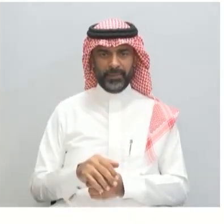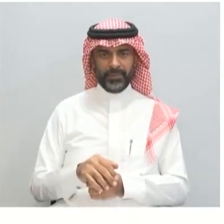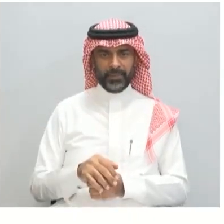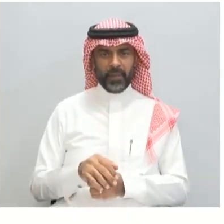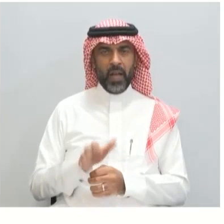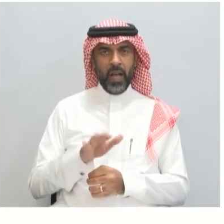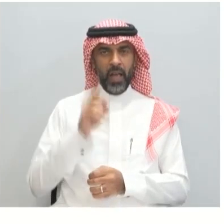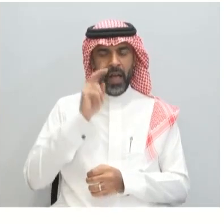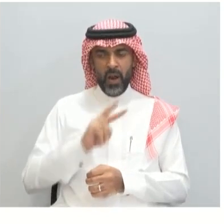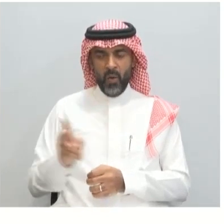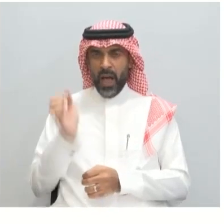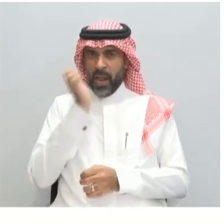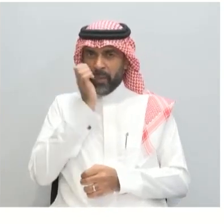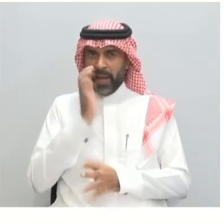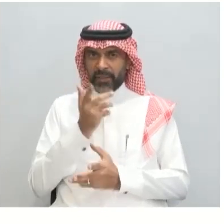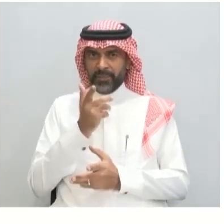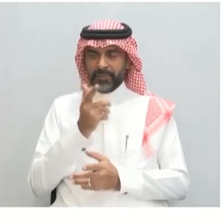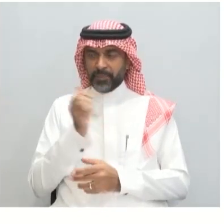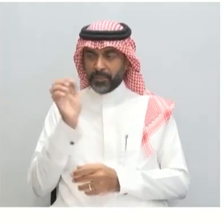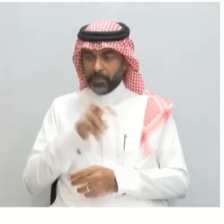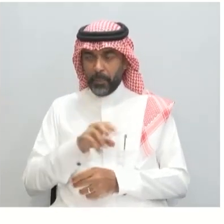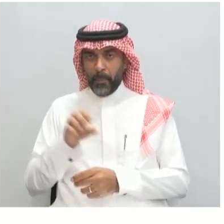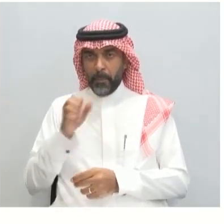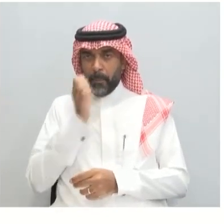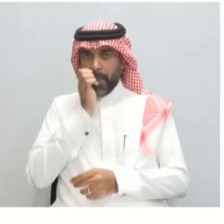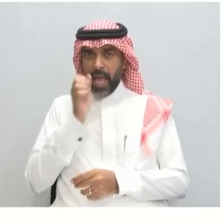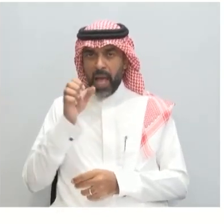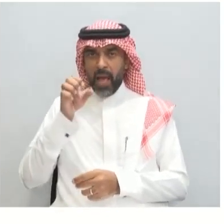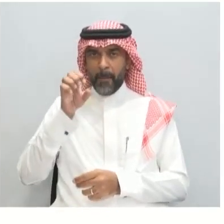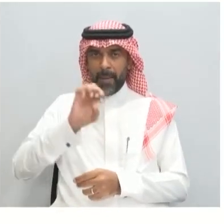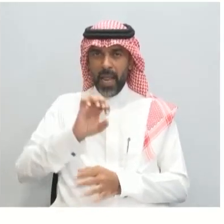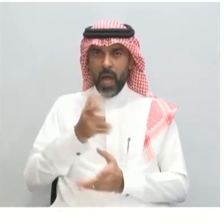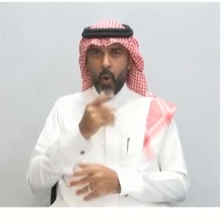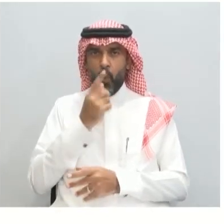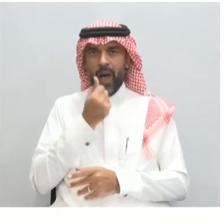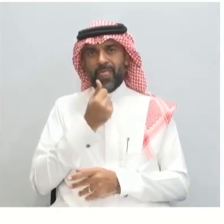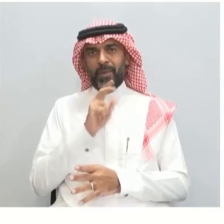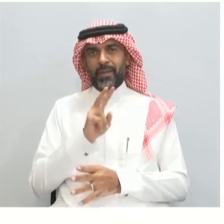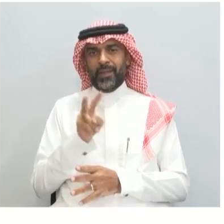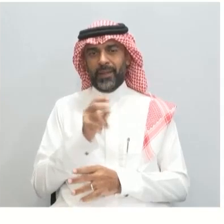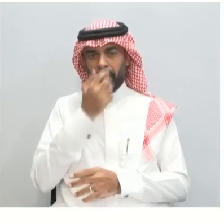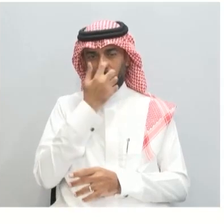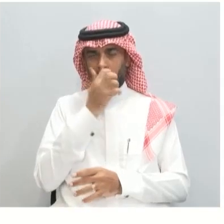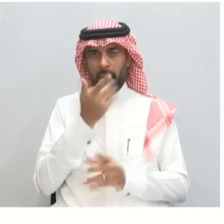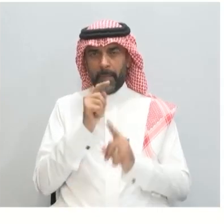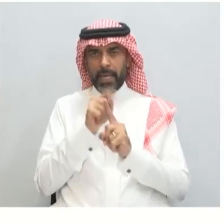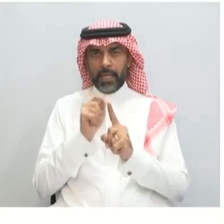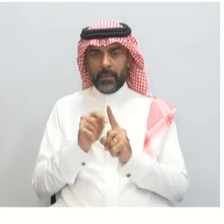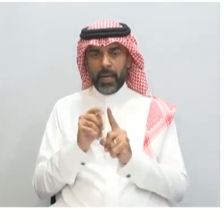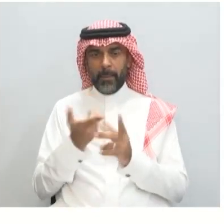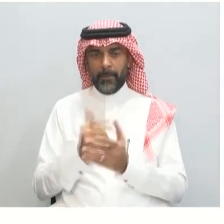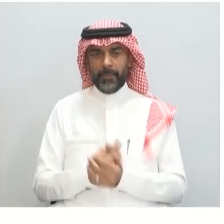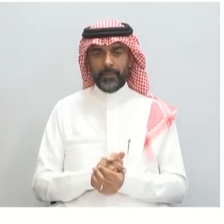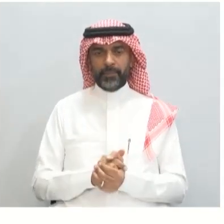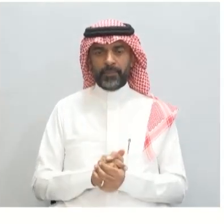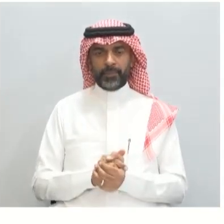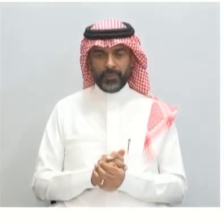ثم تعرفنا على انواع المياه المياه المالحه والمياه العذبه وكم نسبتهما لبعضهما البعض